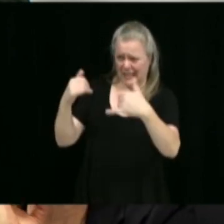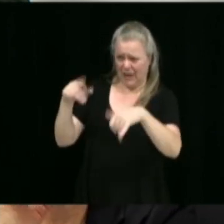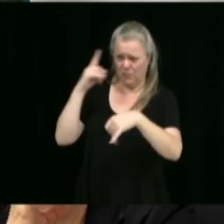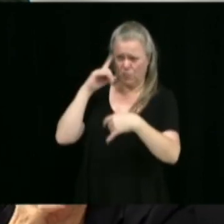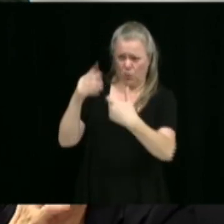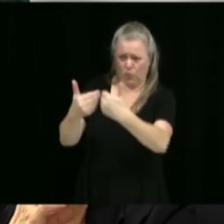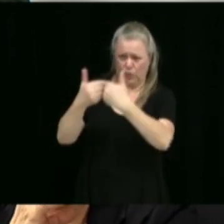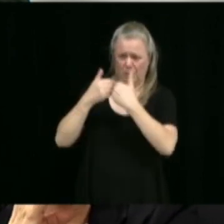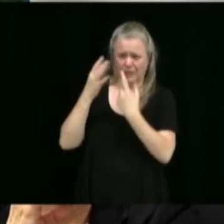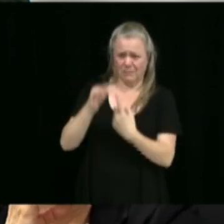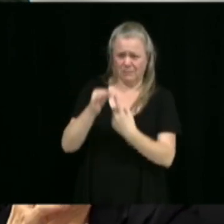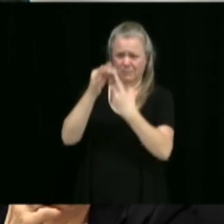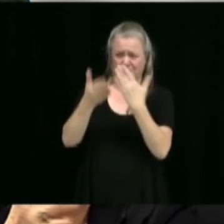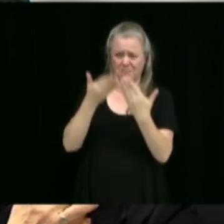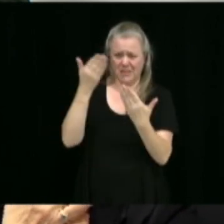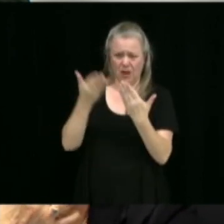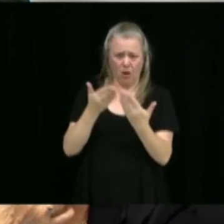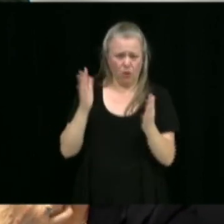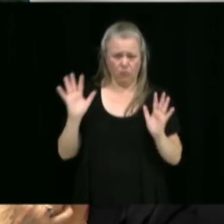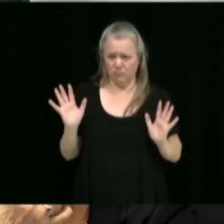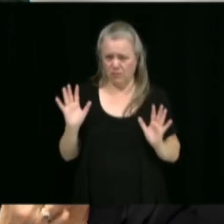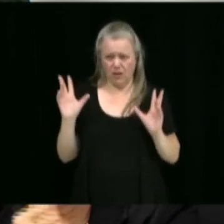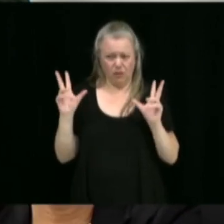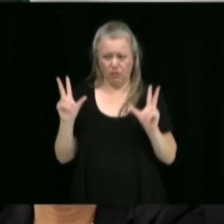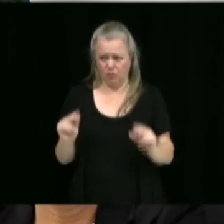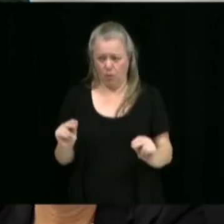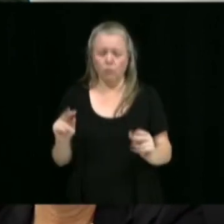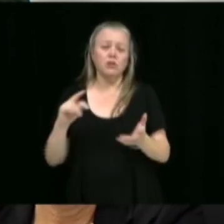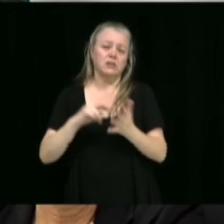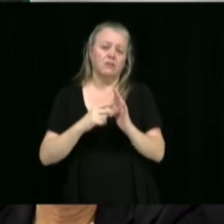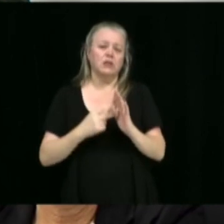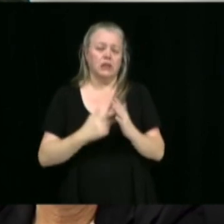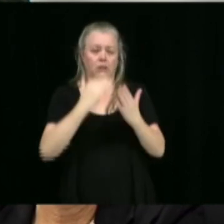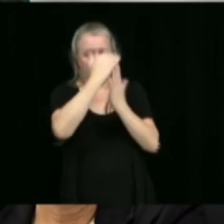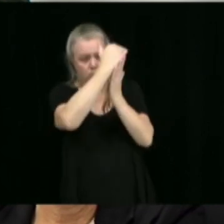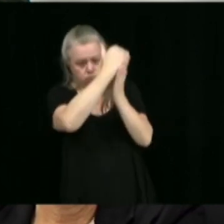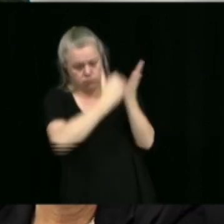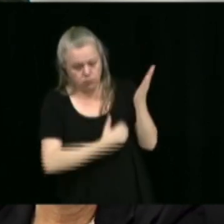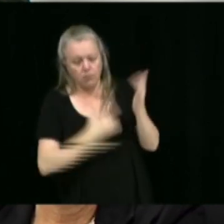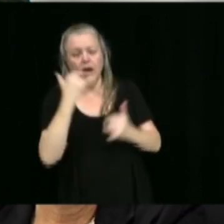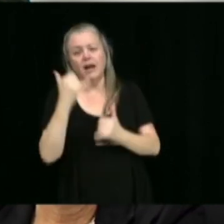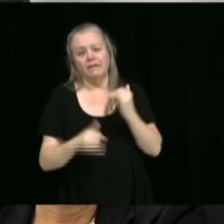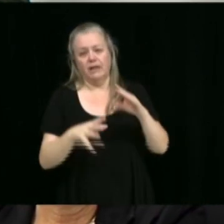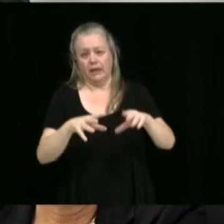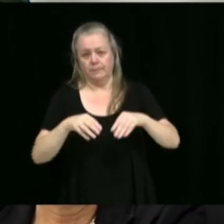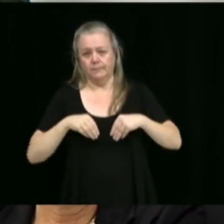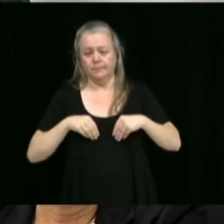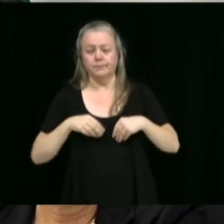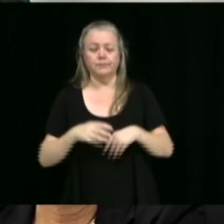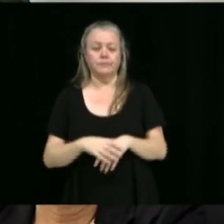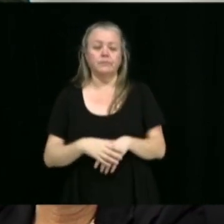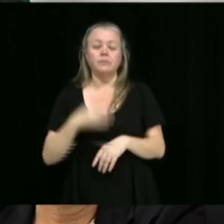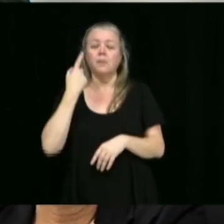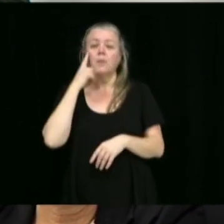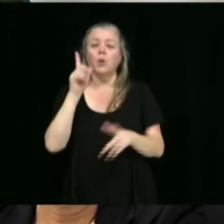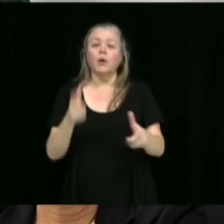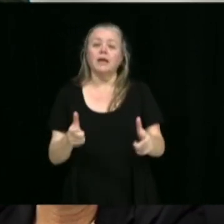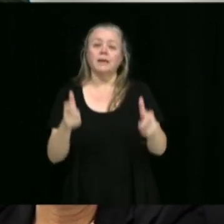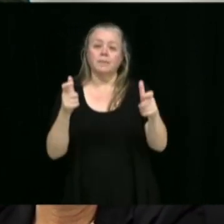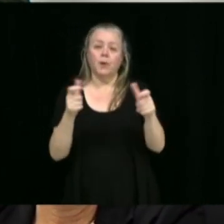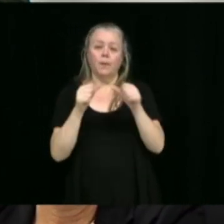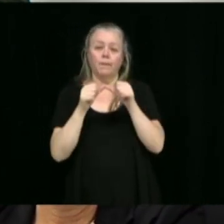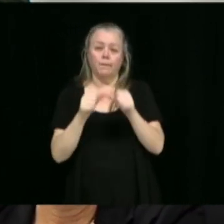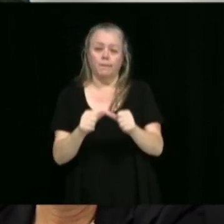de dérogation mineure? Non, donc nous allons procéder en bloc. Donc, pour l'immeuble situé